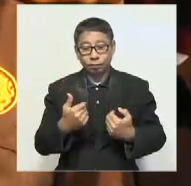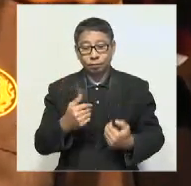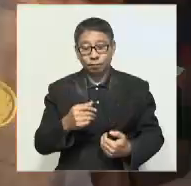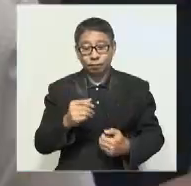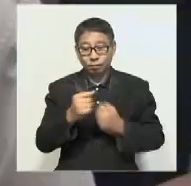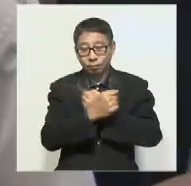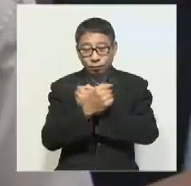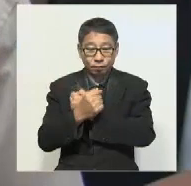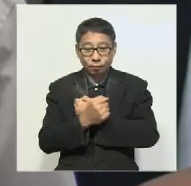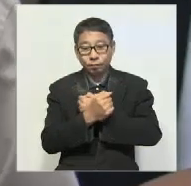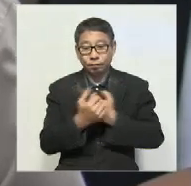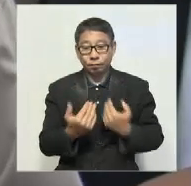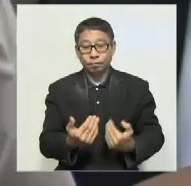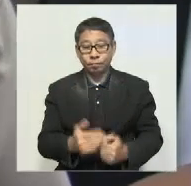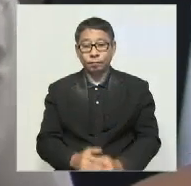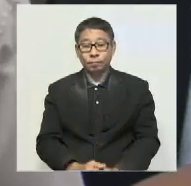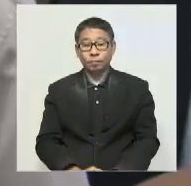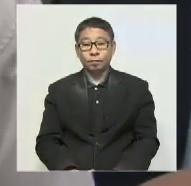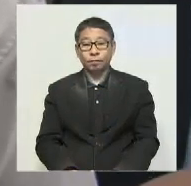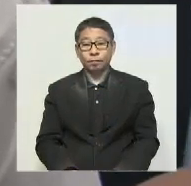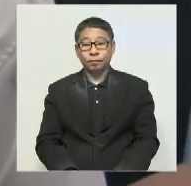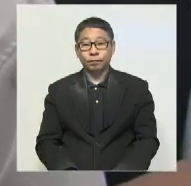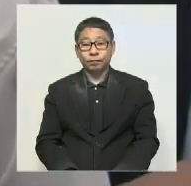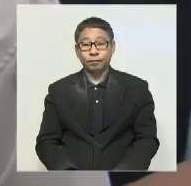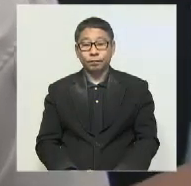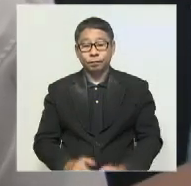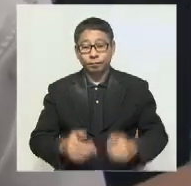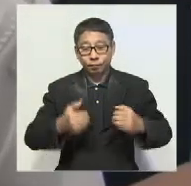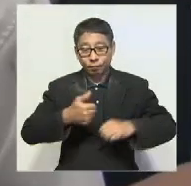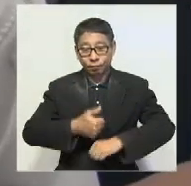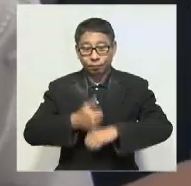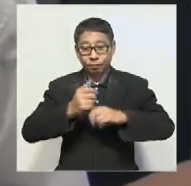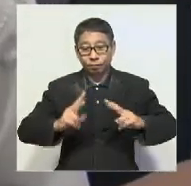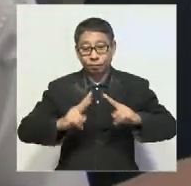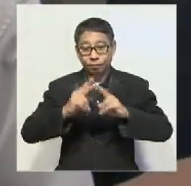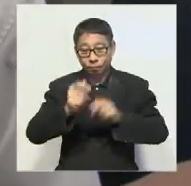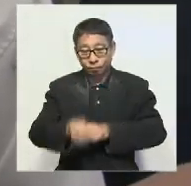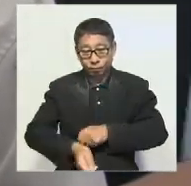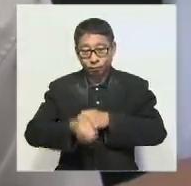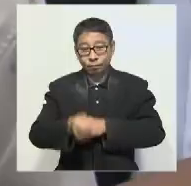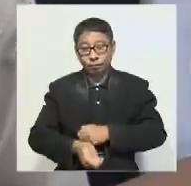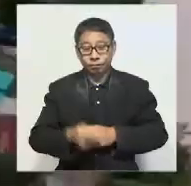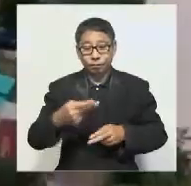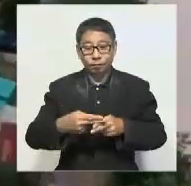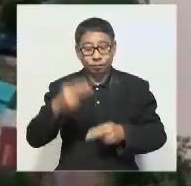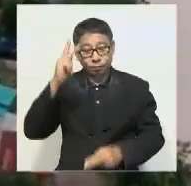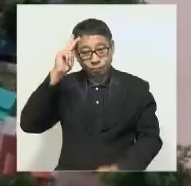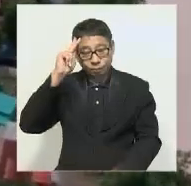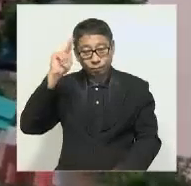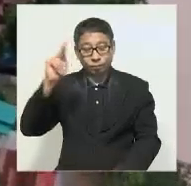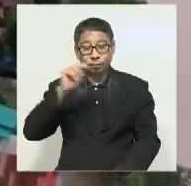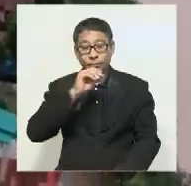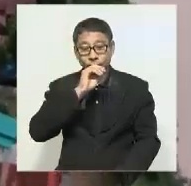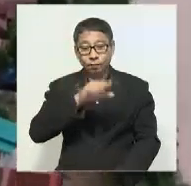การณ์ข้างหน้าด้วย ทางด้านของท่านรัฐมนตรีว่าการกระทรวงเกษตรและสหกรณ์นะคะท่านกฤษฎาบุญราชก็บอกว่